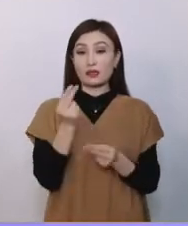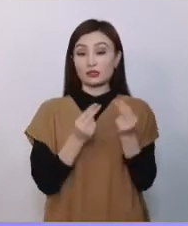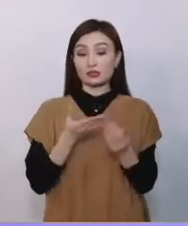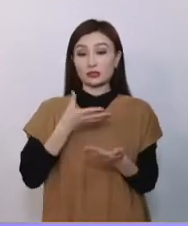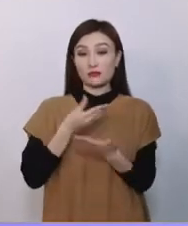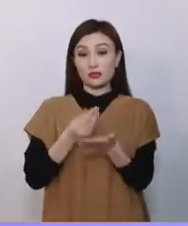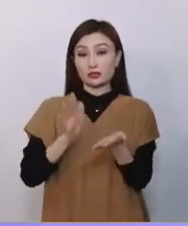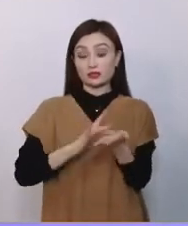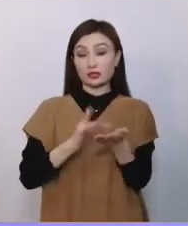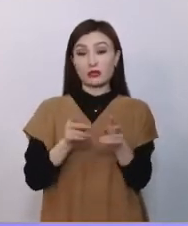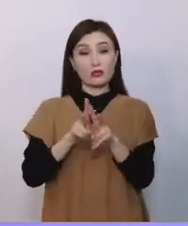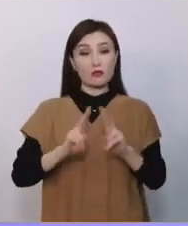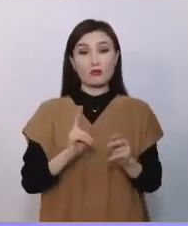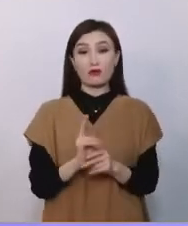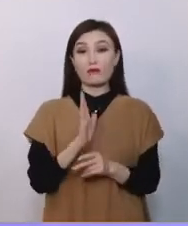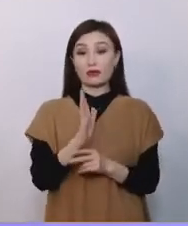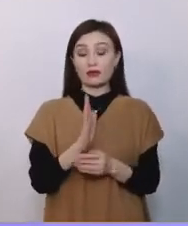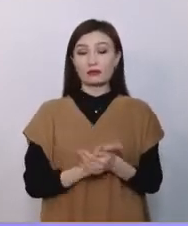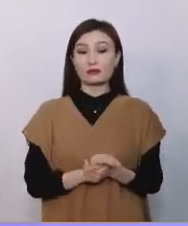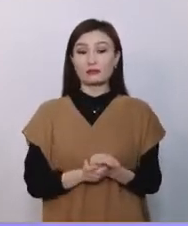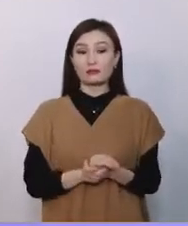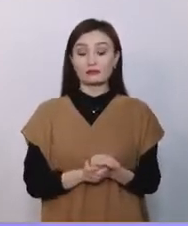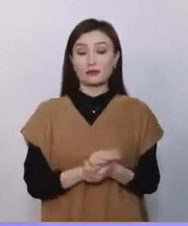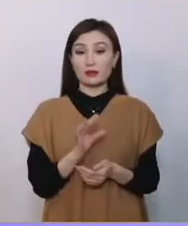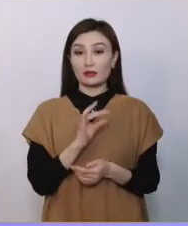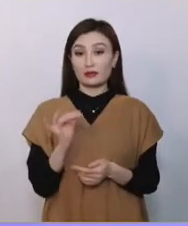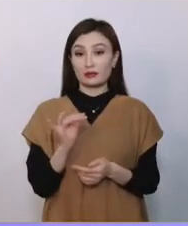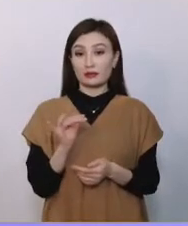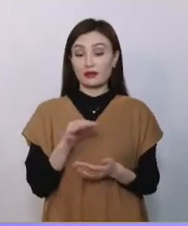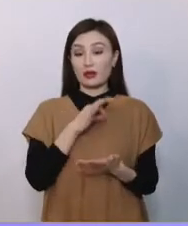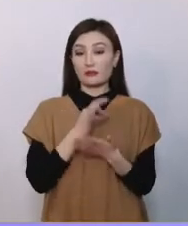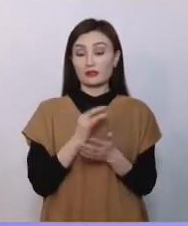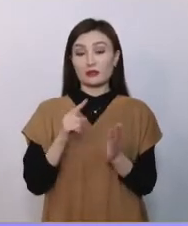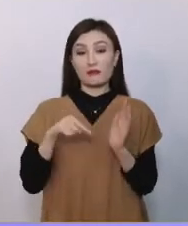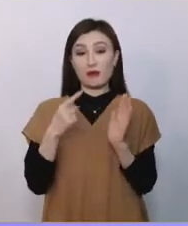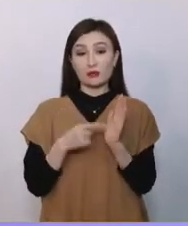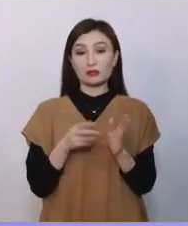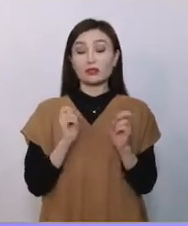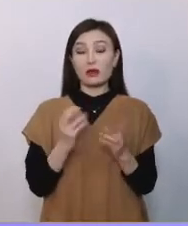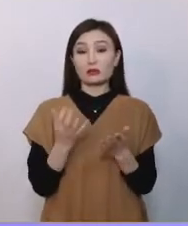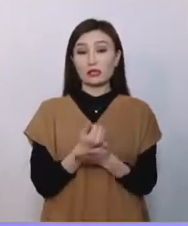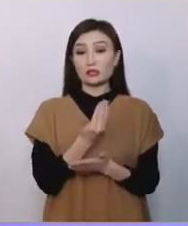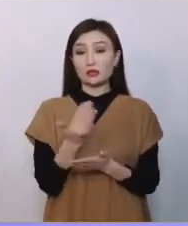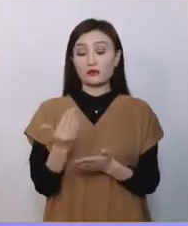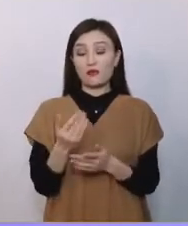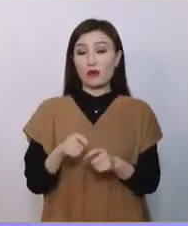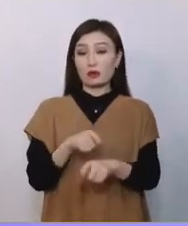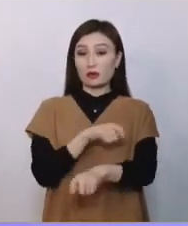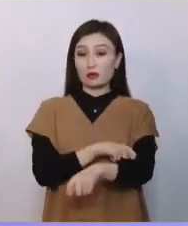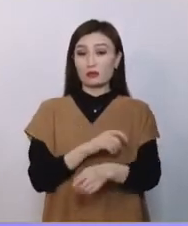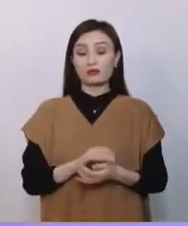тетрадях так такой же квадрат и ответьте на вопрос как найти его периметр